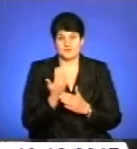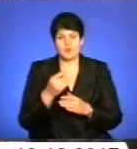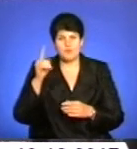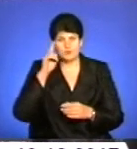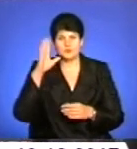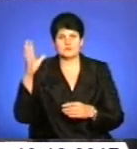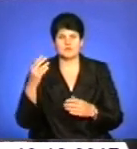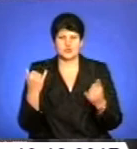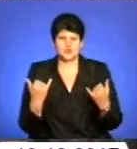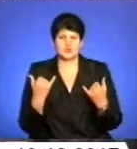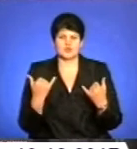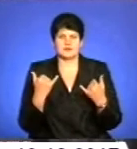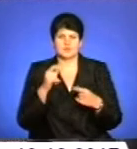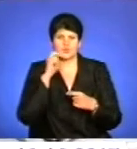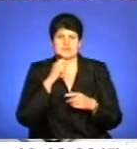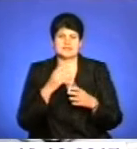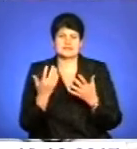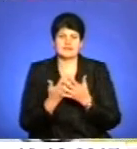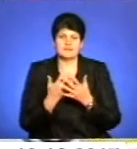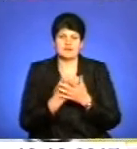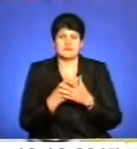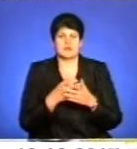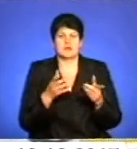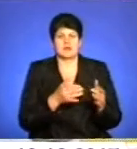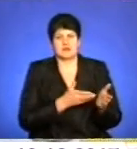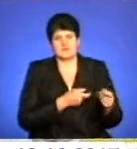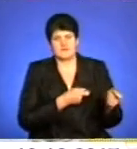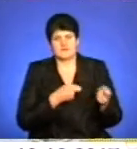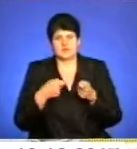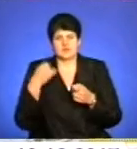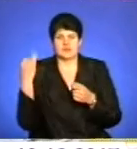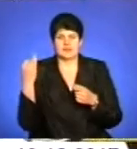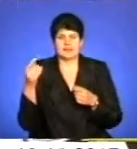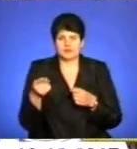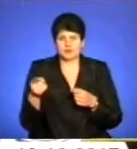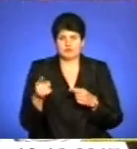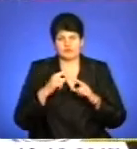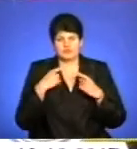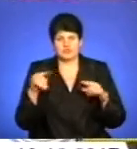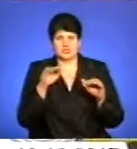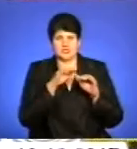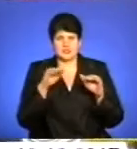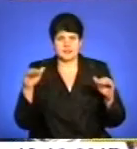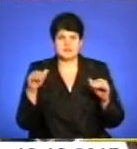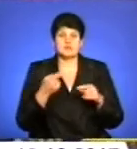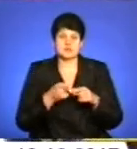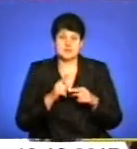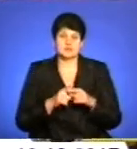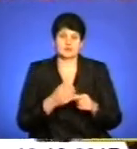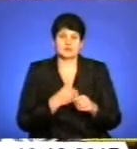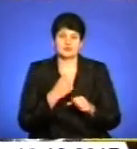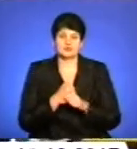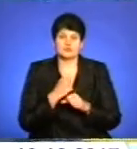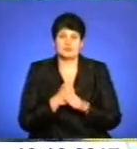Популяризувати сучасні українські фільми і вивести Тернопіль на новий рівень у кіноіндустрії. Таку мету поставили перед собою співорганізатори